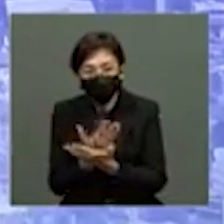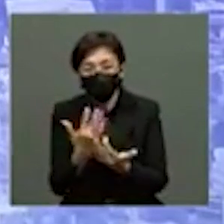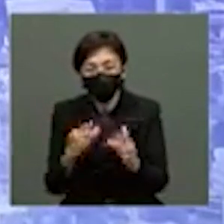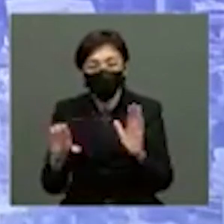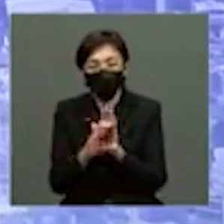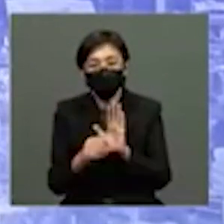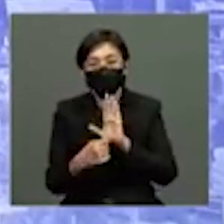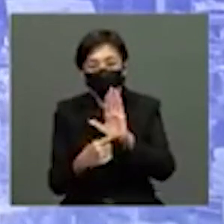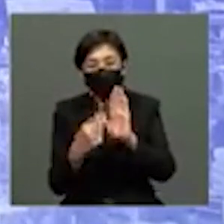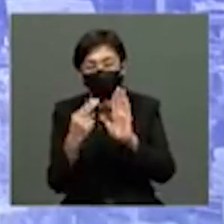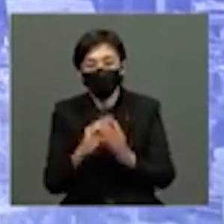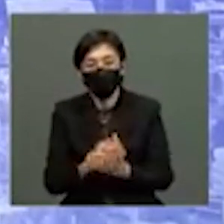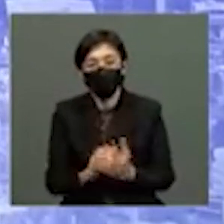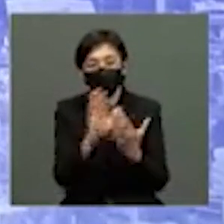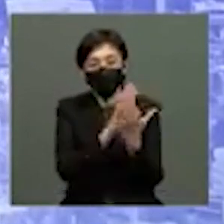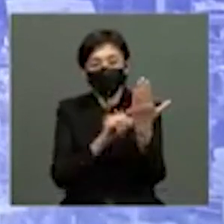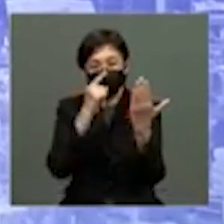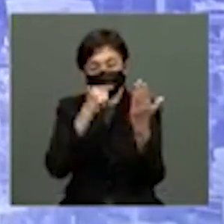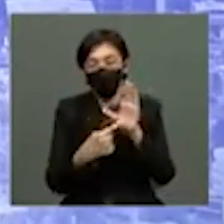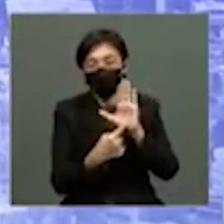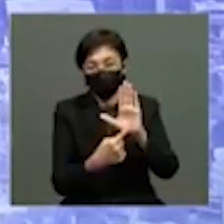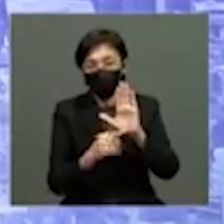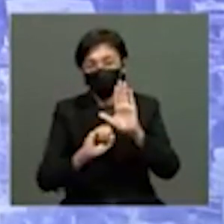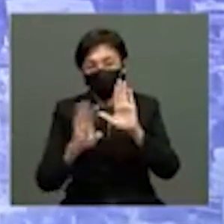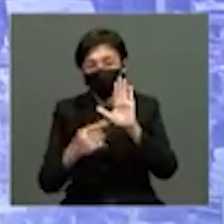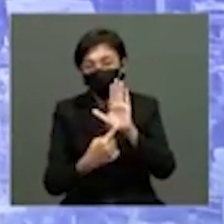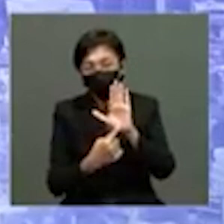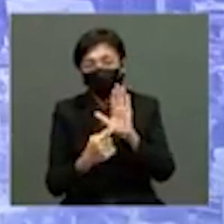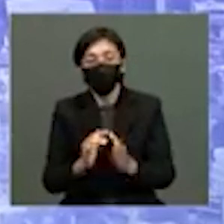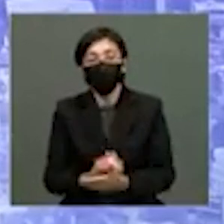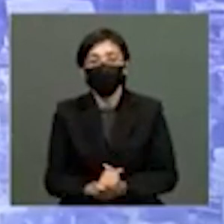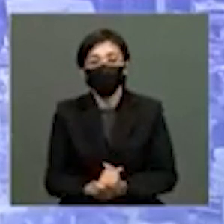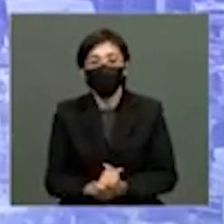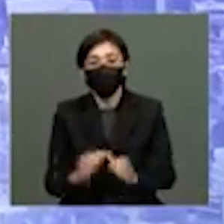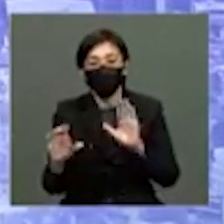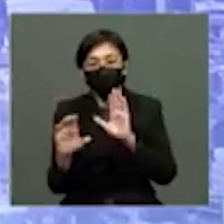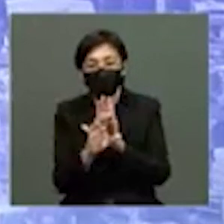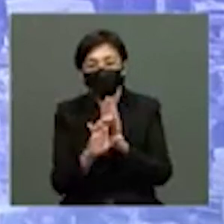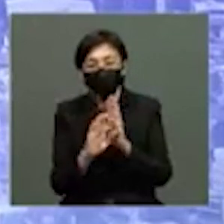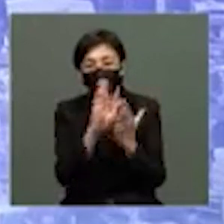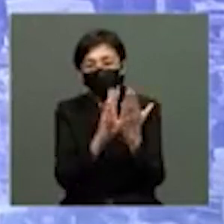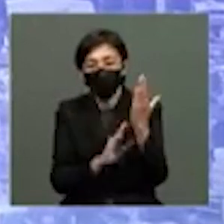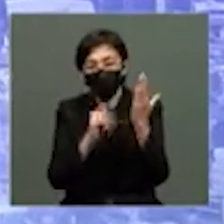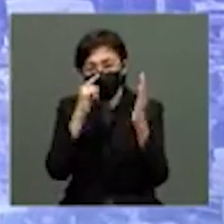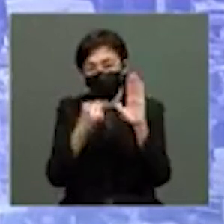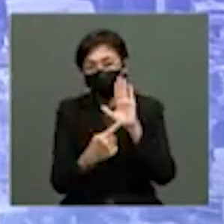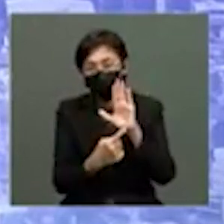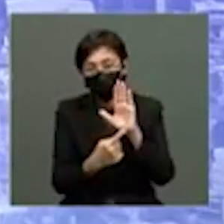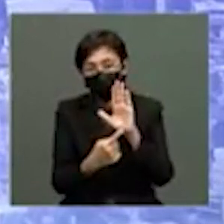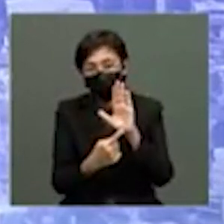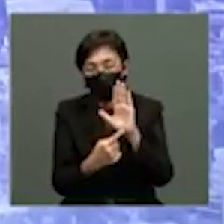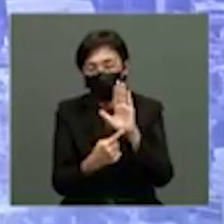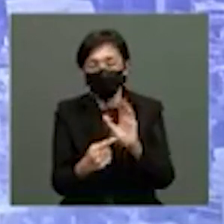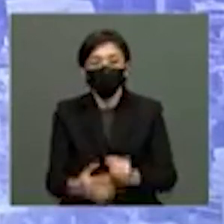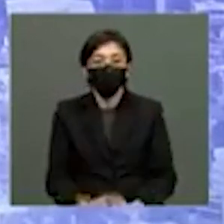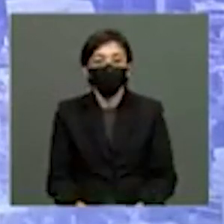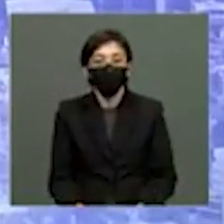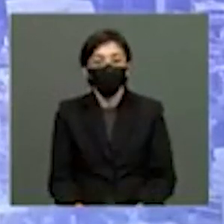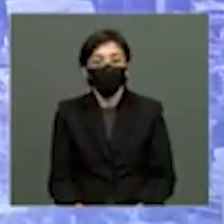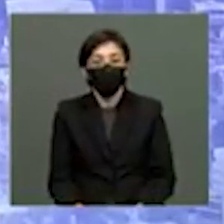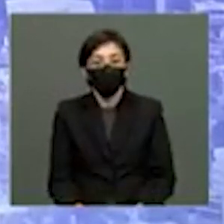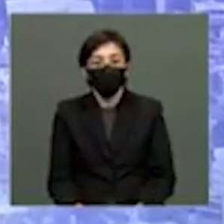าพของแผนที่ประเทศไทยขึ้นมานะครับนี่คือภาพของทางอื่นๆ